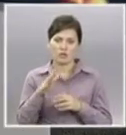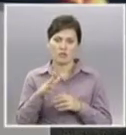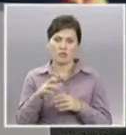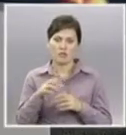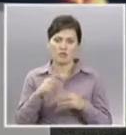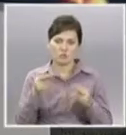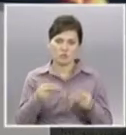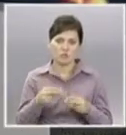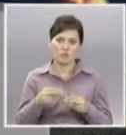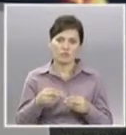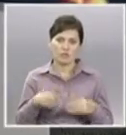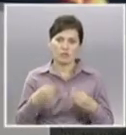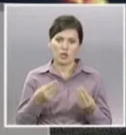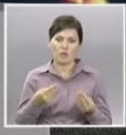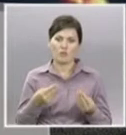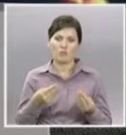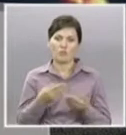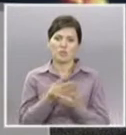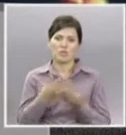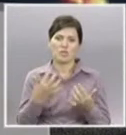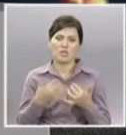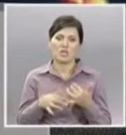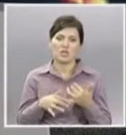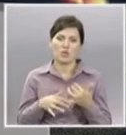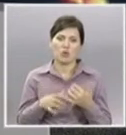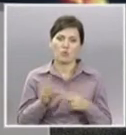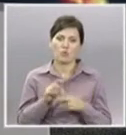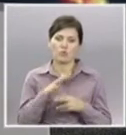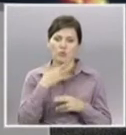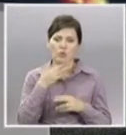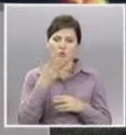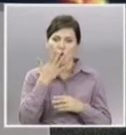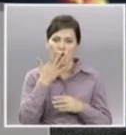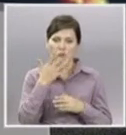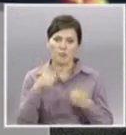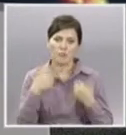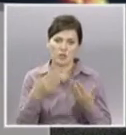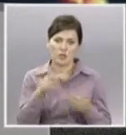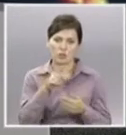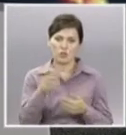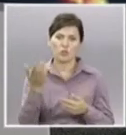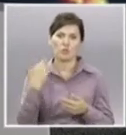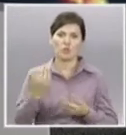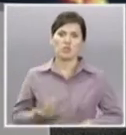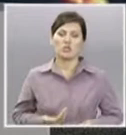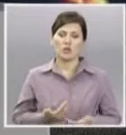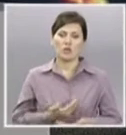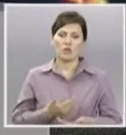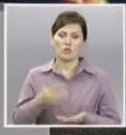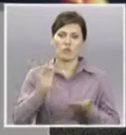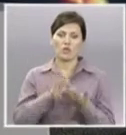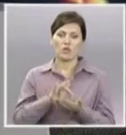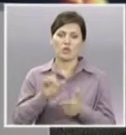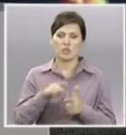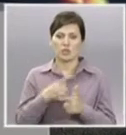выдаем архивные справки. И среди них очень много за рубежа обращаются к нам, кто раньше жил у нас в городе